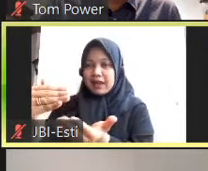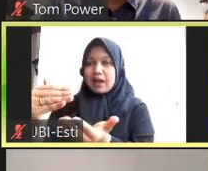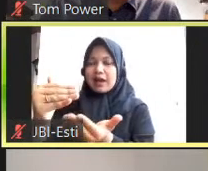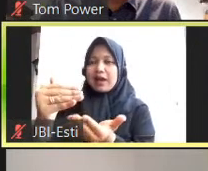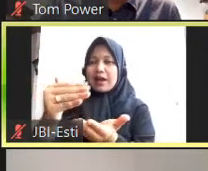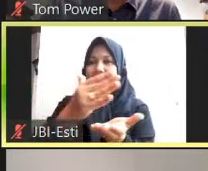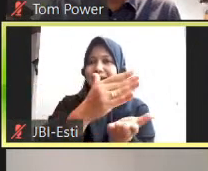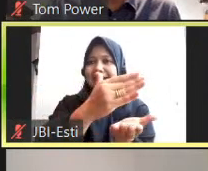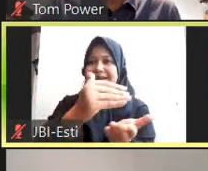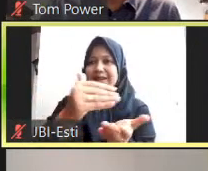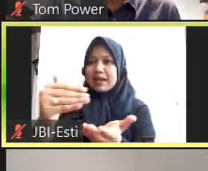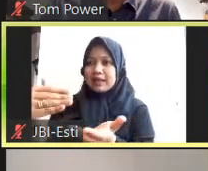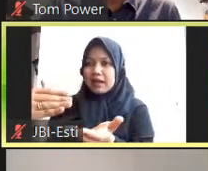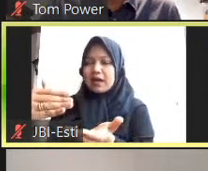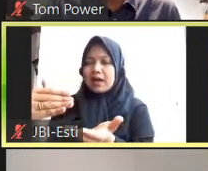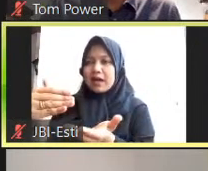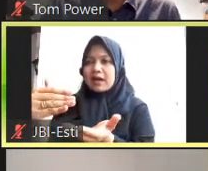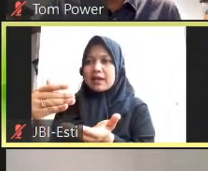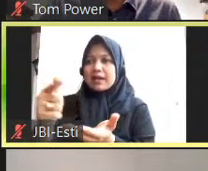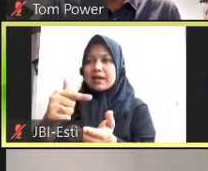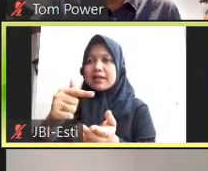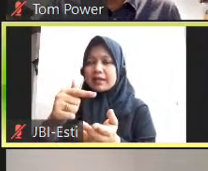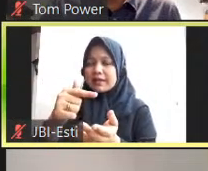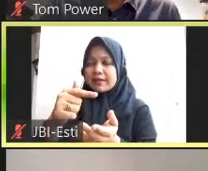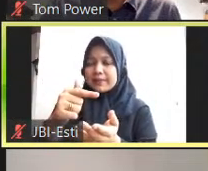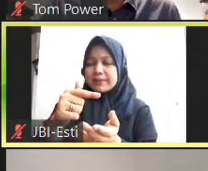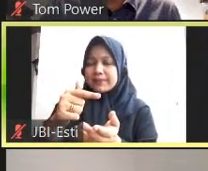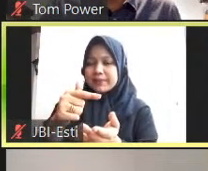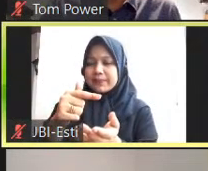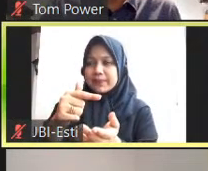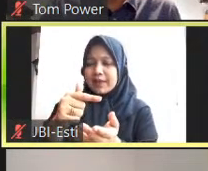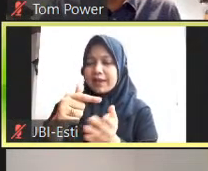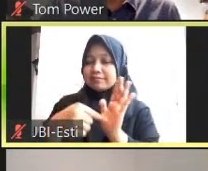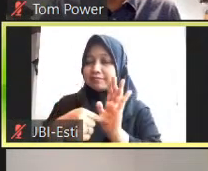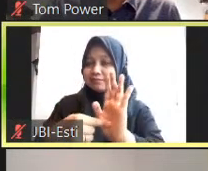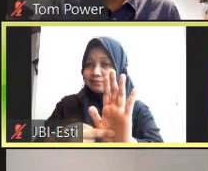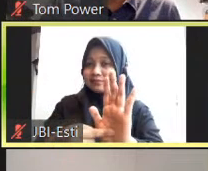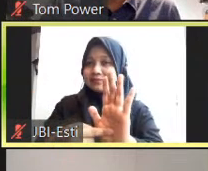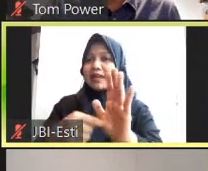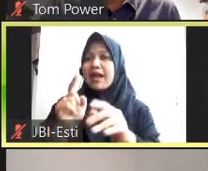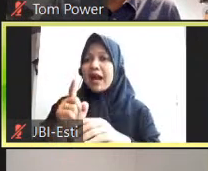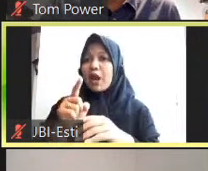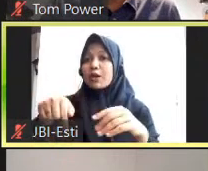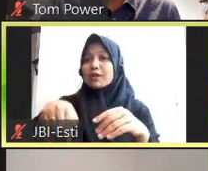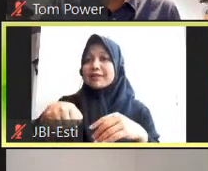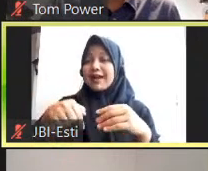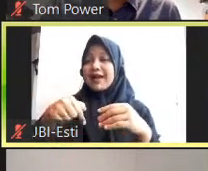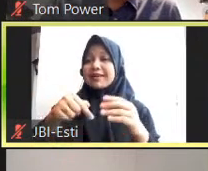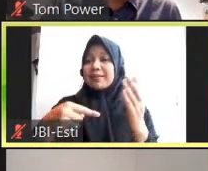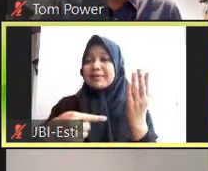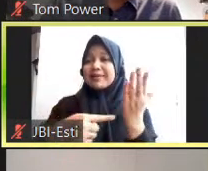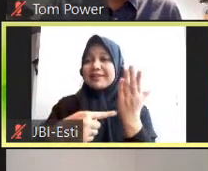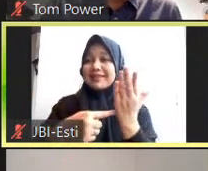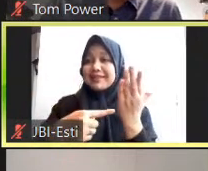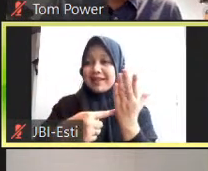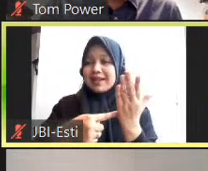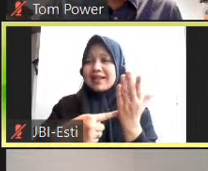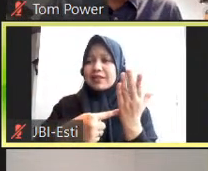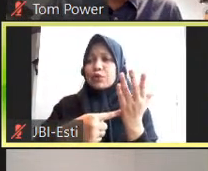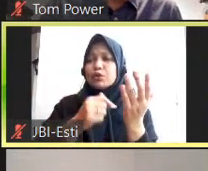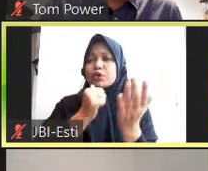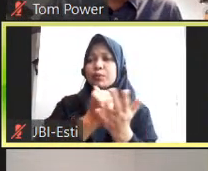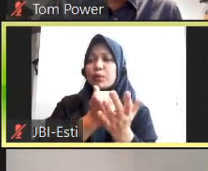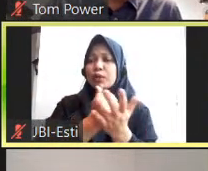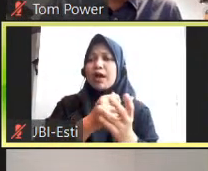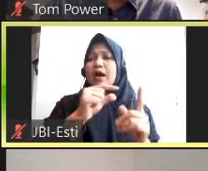saya mengutip data dari Drone Emprit, memperlihatkan kalau di ranah digital, polarisasi ini kan sebetulnya sudah terjadi antara